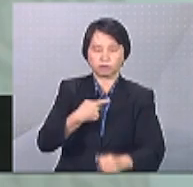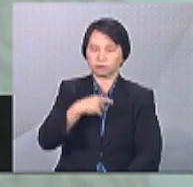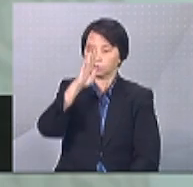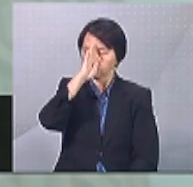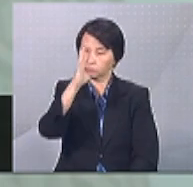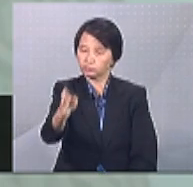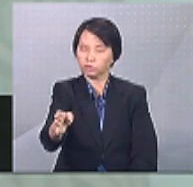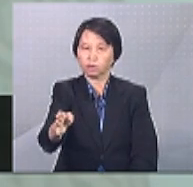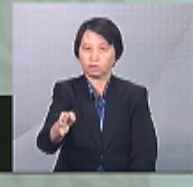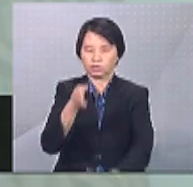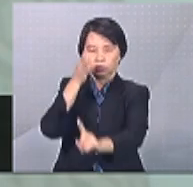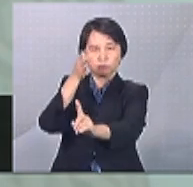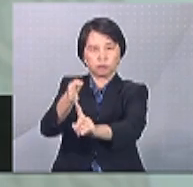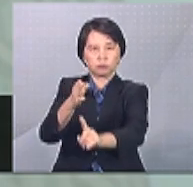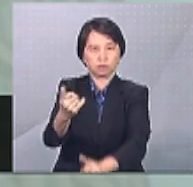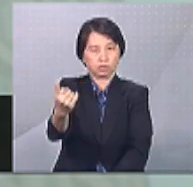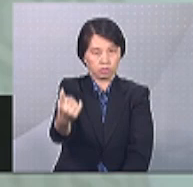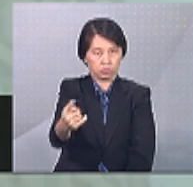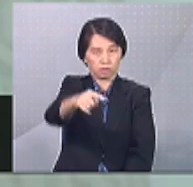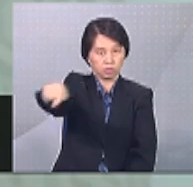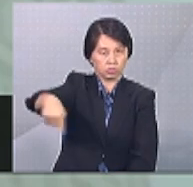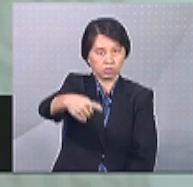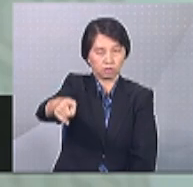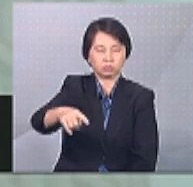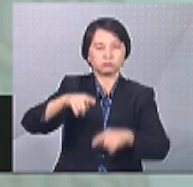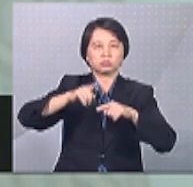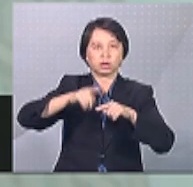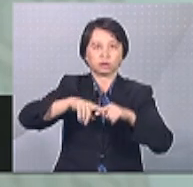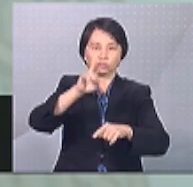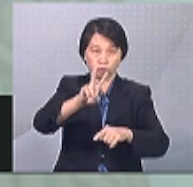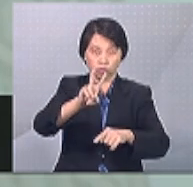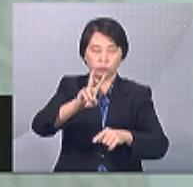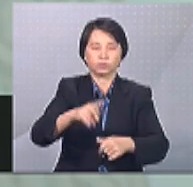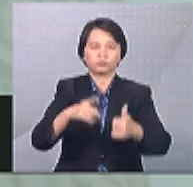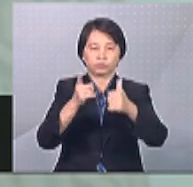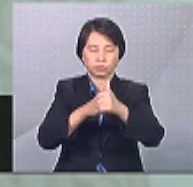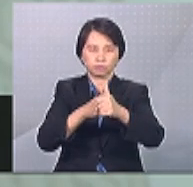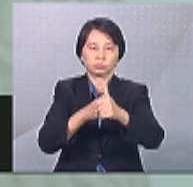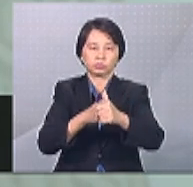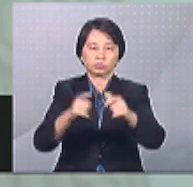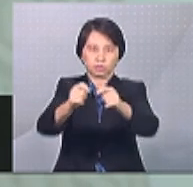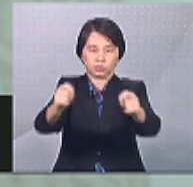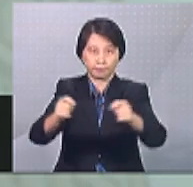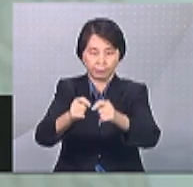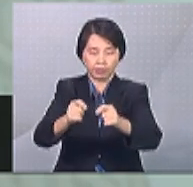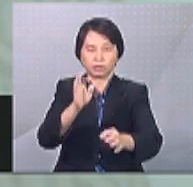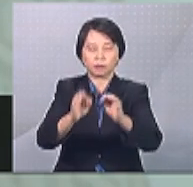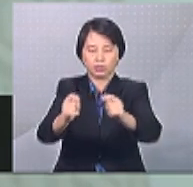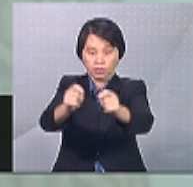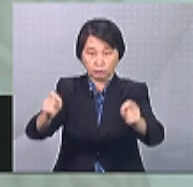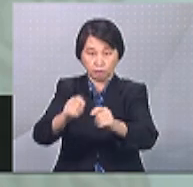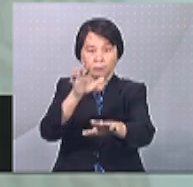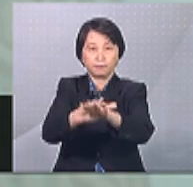ataupun kita panggil targeted approach. Targeted approach bergantung pada dua, iaitu yang pertama ialah lokasi. Kalau lokasi itu